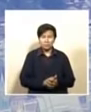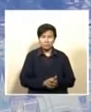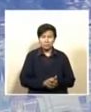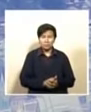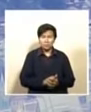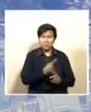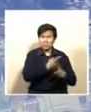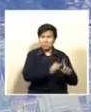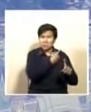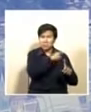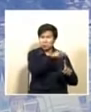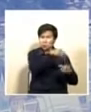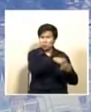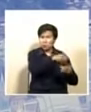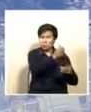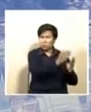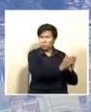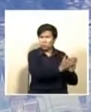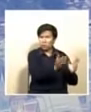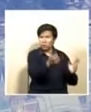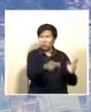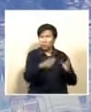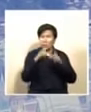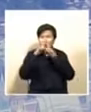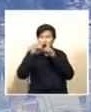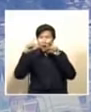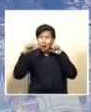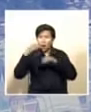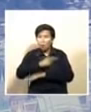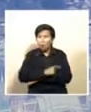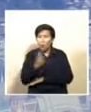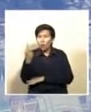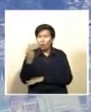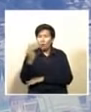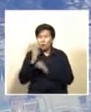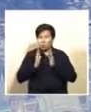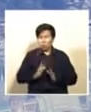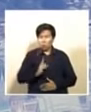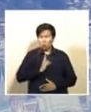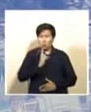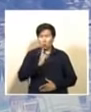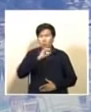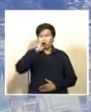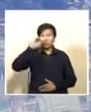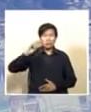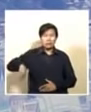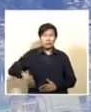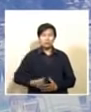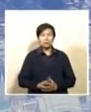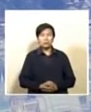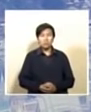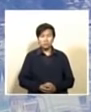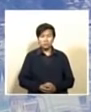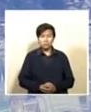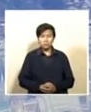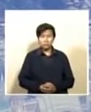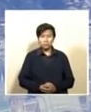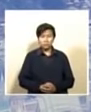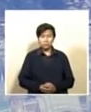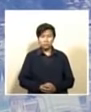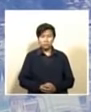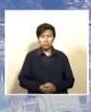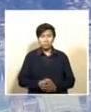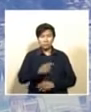เปลี่ยนวิธีการบริหารจัดการเป็นวิธีใหม่ซึ่งวิธีใหม่นี้เราจะเน้นใน